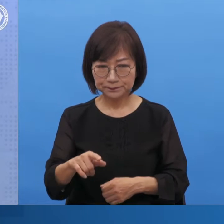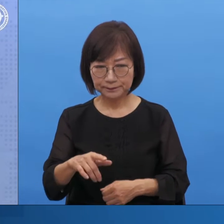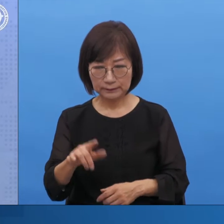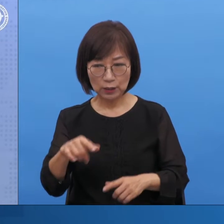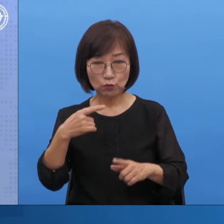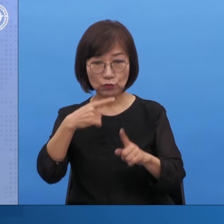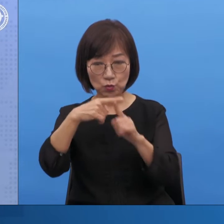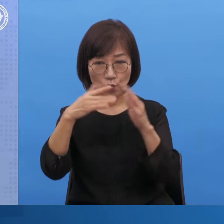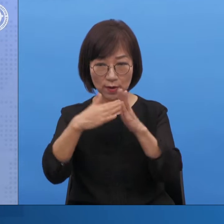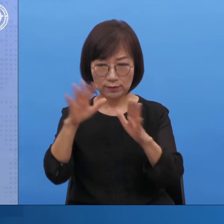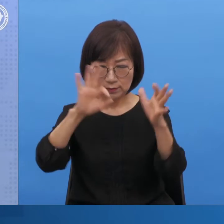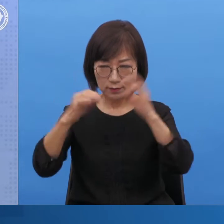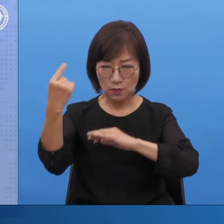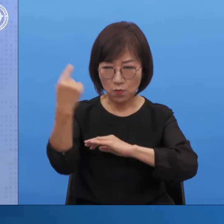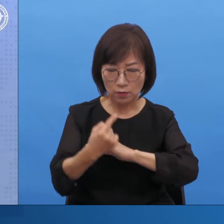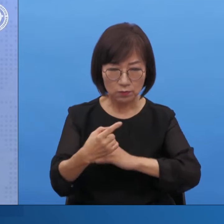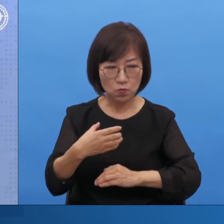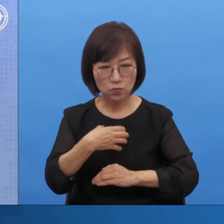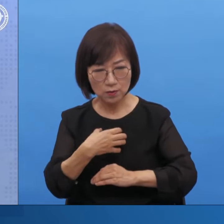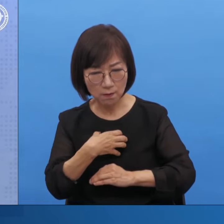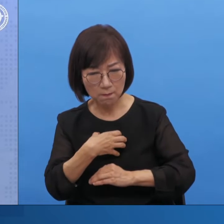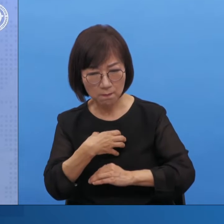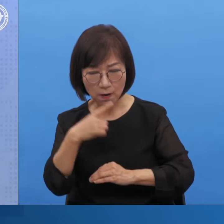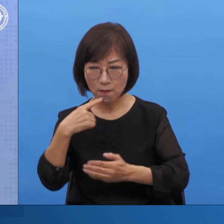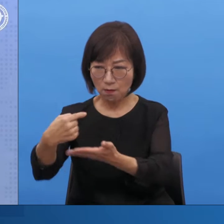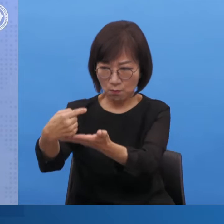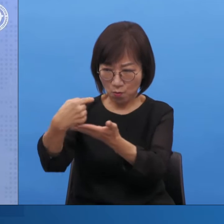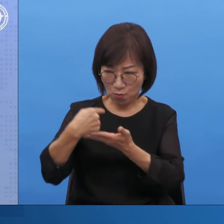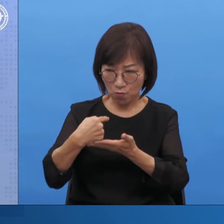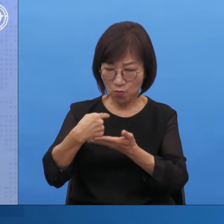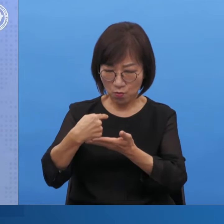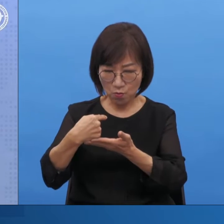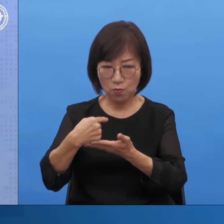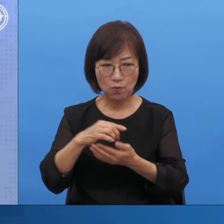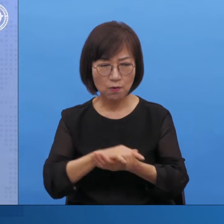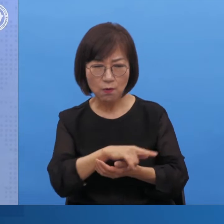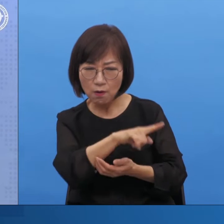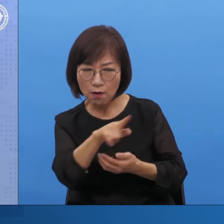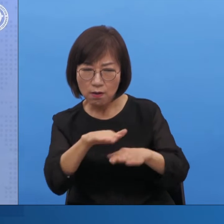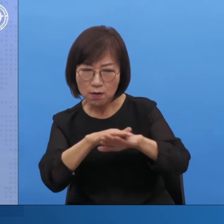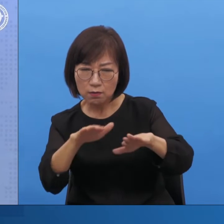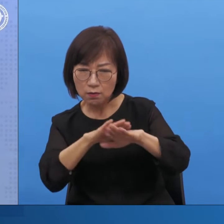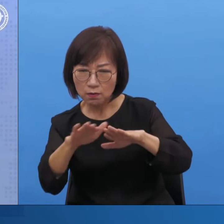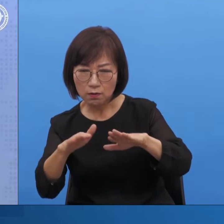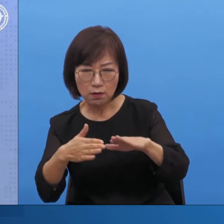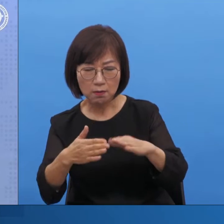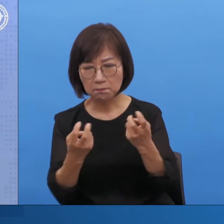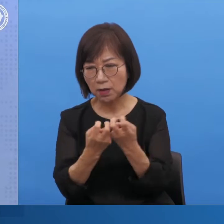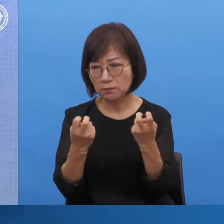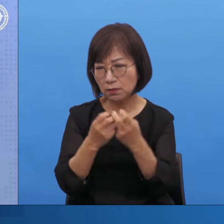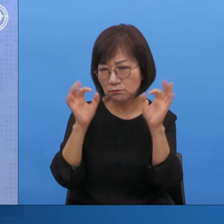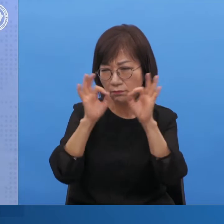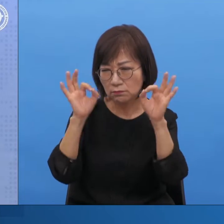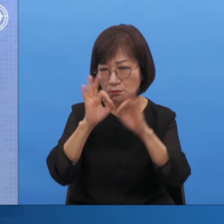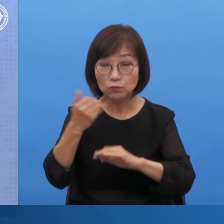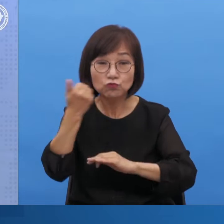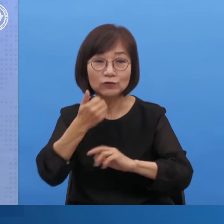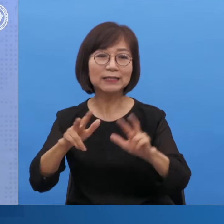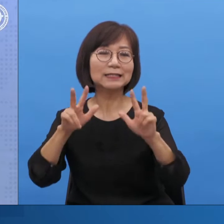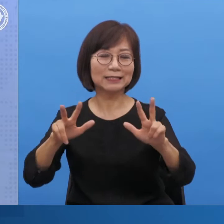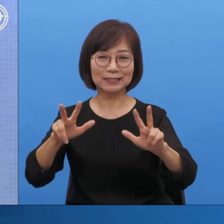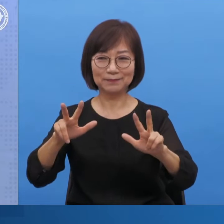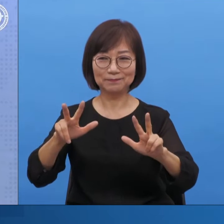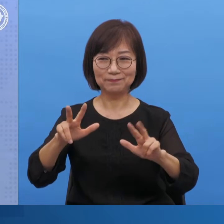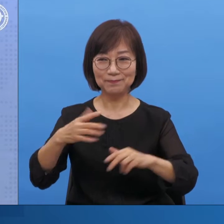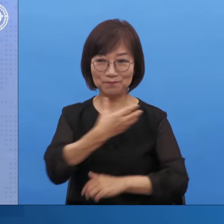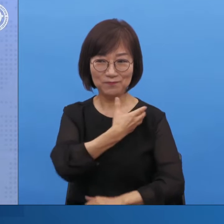일 되도록 이게 다 뭐 틀린 법은 아니지만 원칙대로 딱 한 분이 우리 청장님이에요. And it's the first time this individual is the